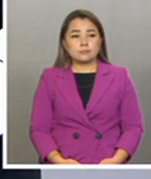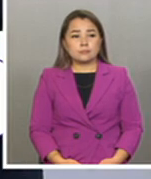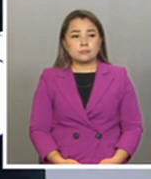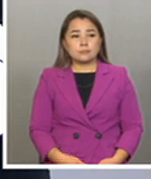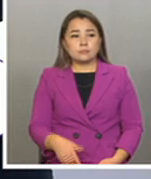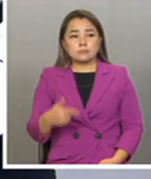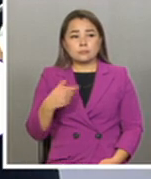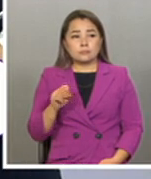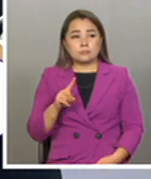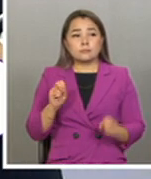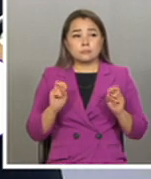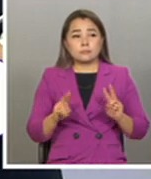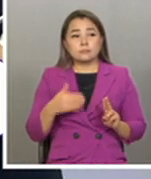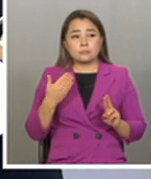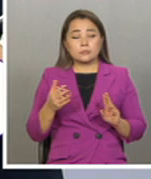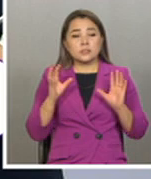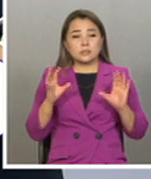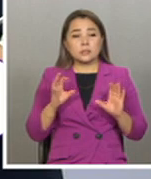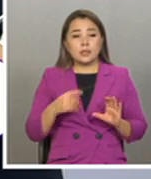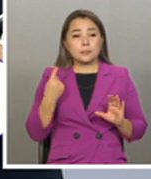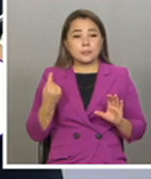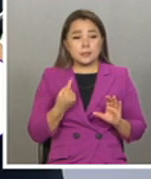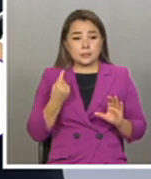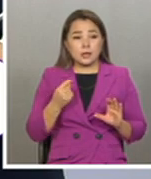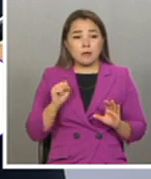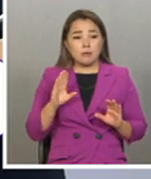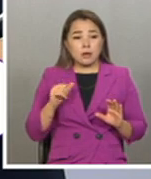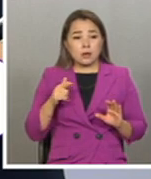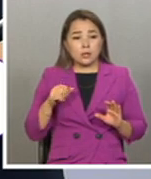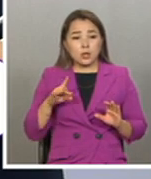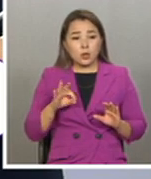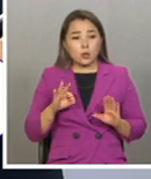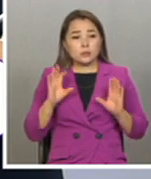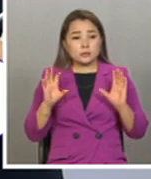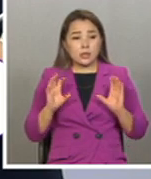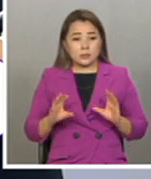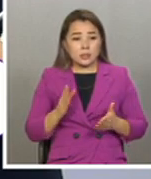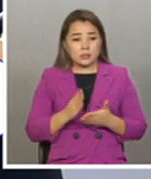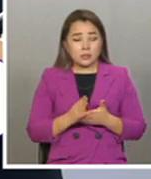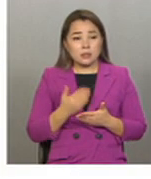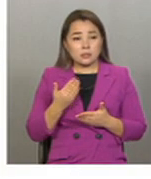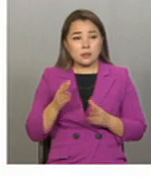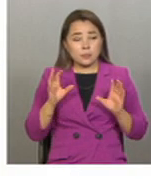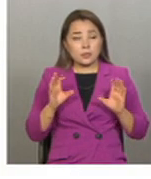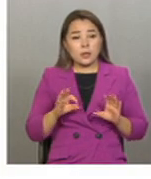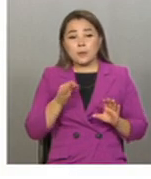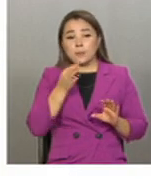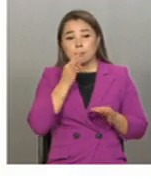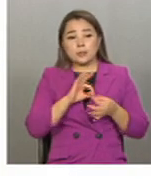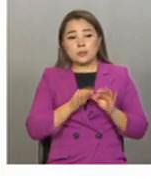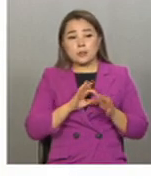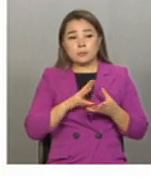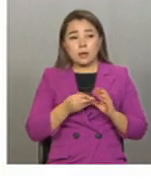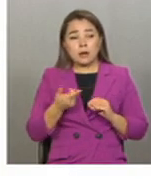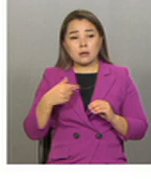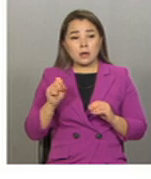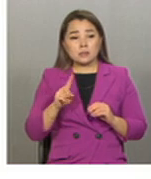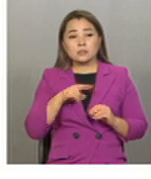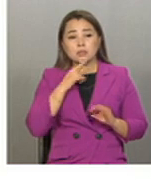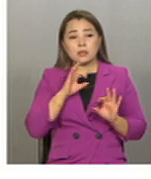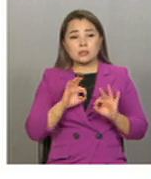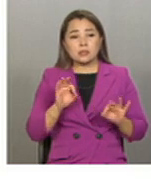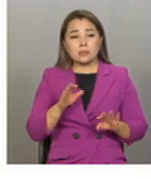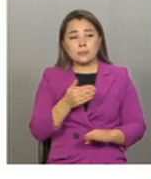Газдарға арналған заңдардың бірі Авогадро заңы. Авогадро заңын білмес бұрын біз газға сипаттама